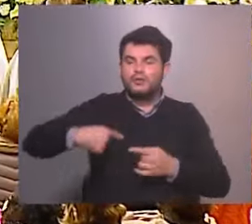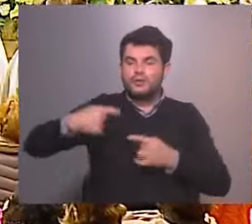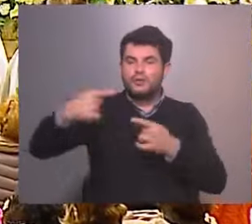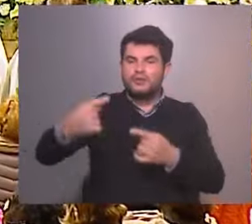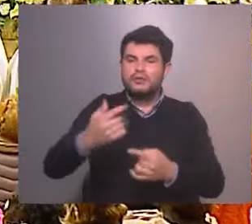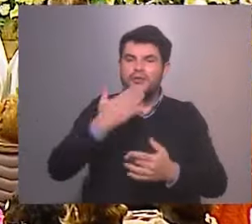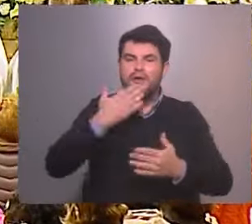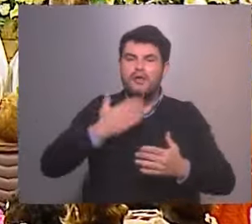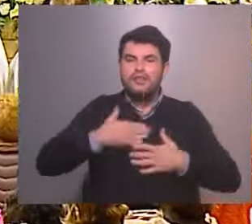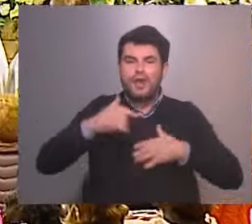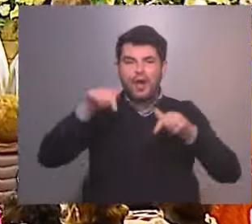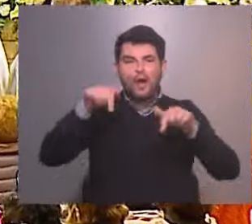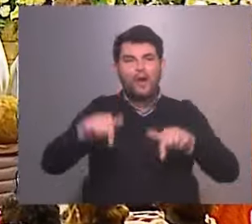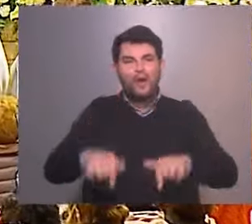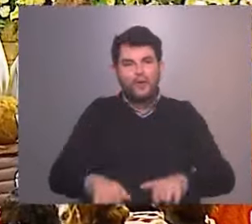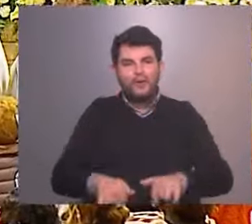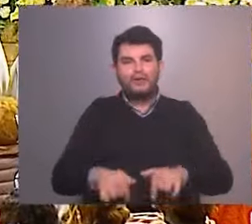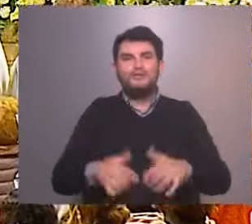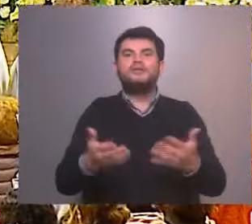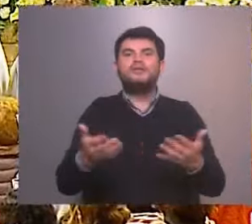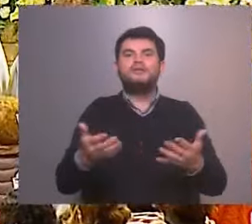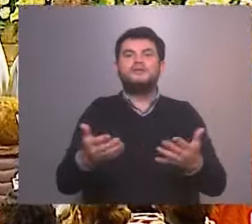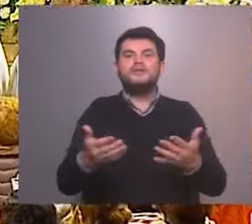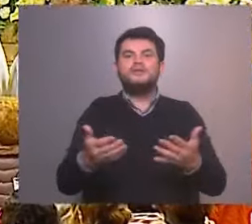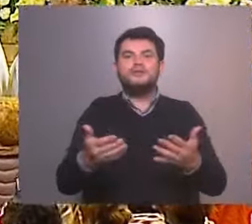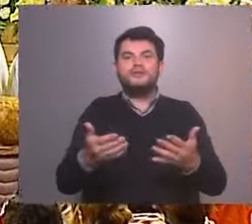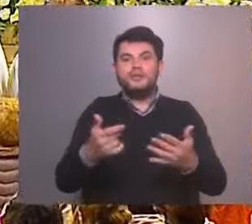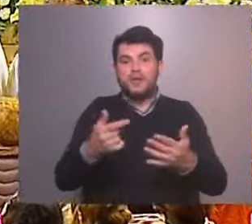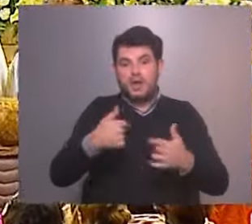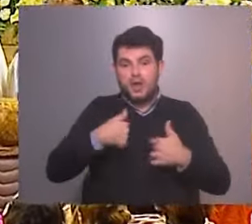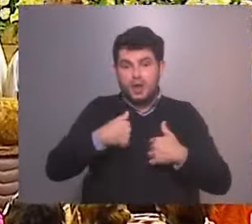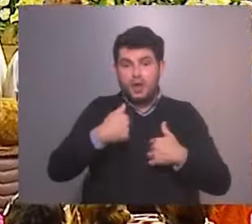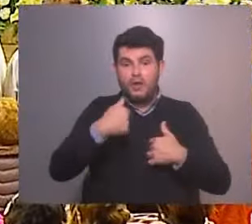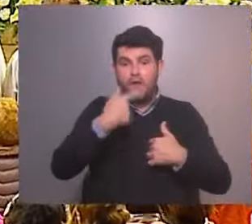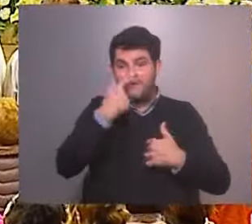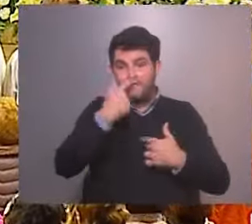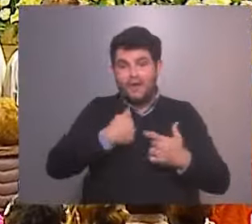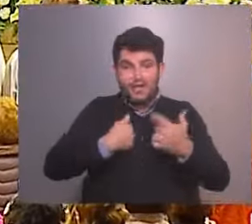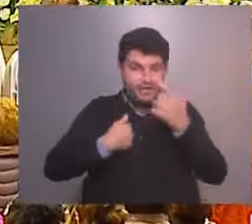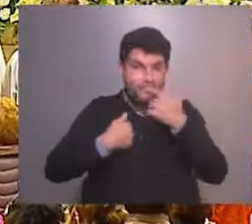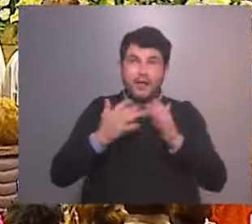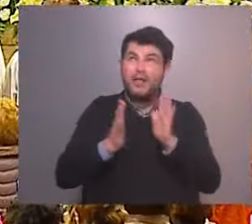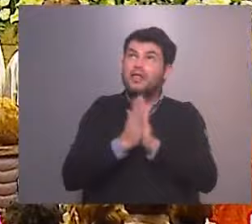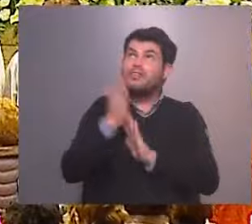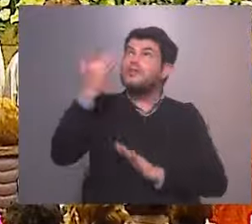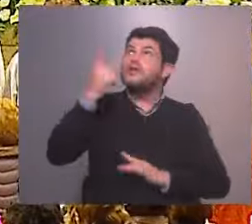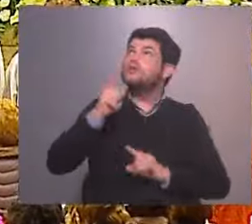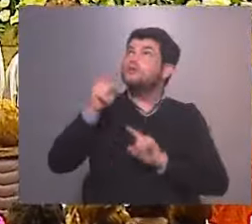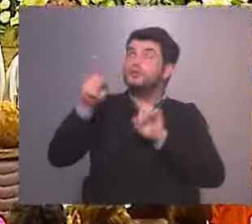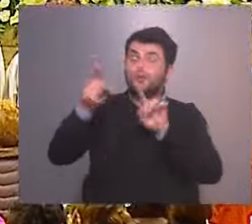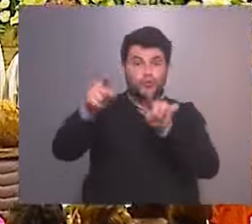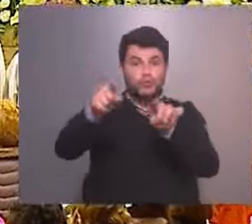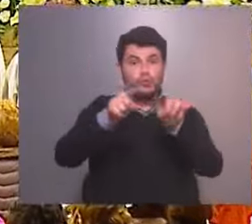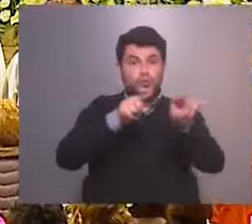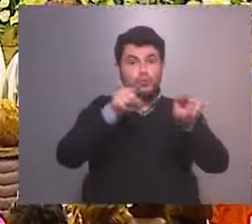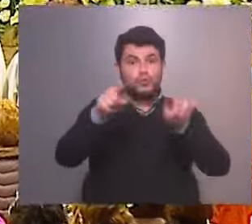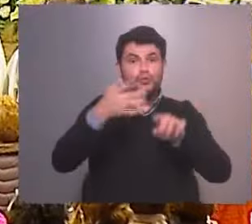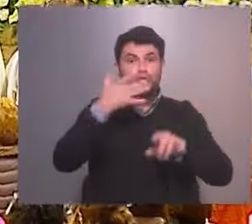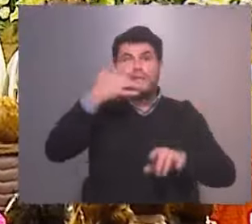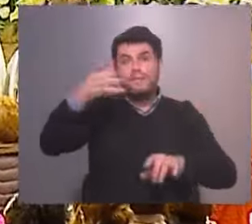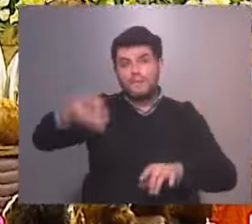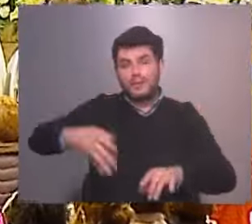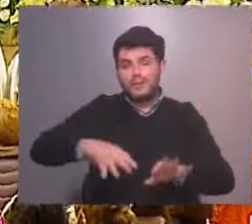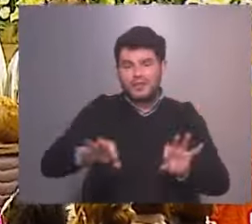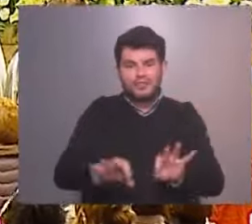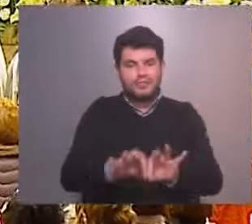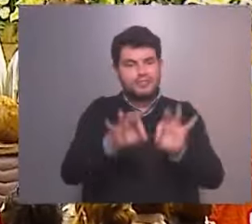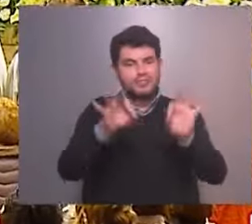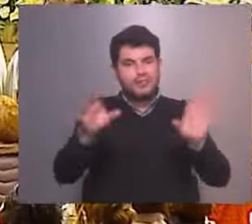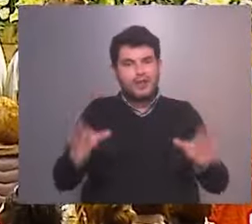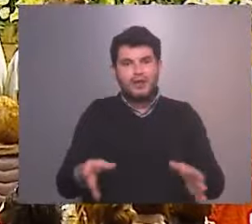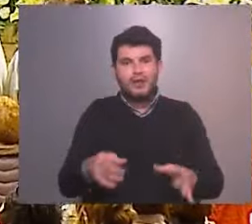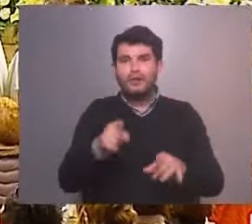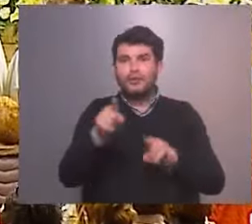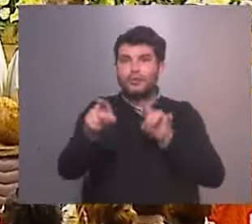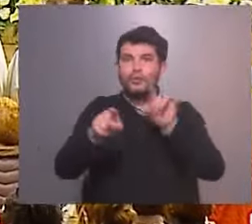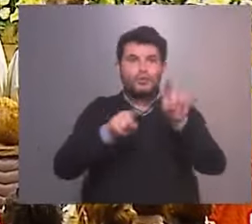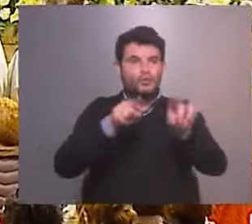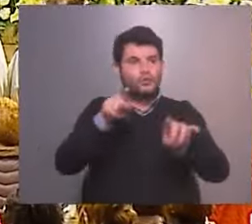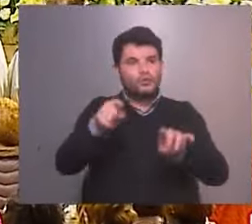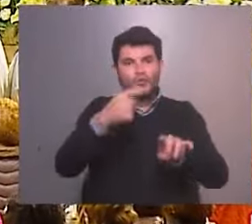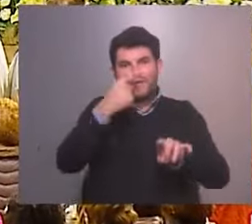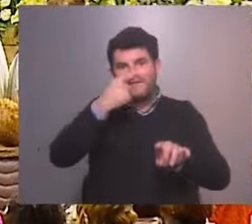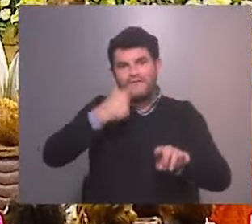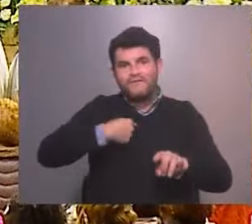Padre nostro che sei nei cieli, sia santificato il tuo nome, venga il tuo regno, sia fatta la tua